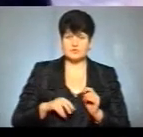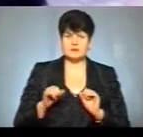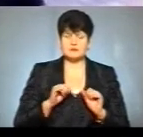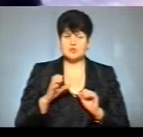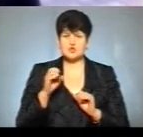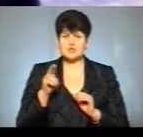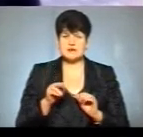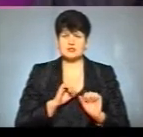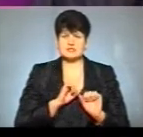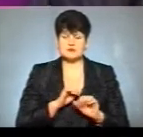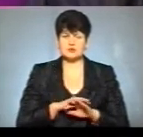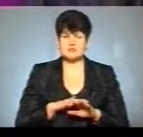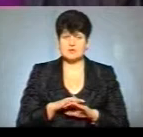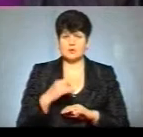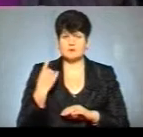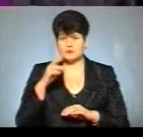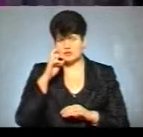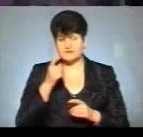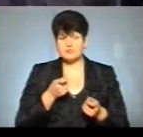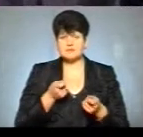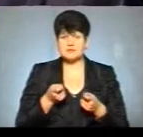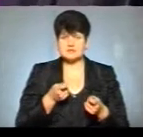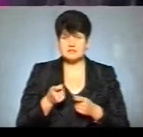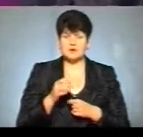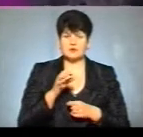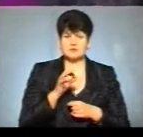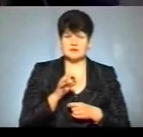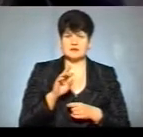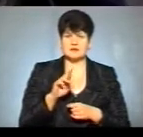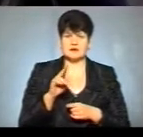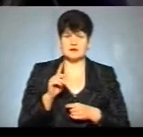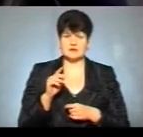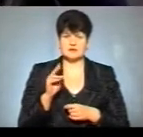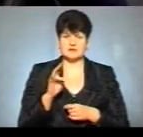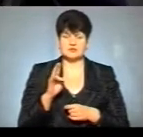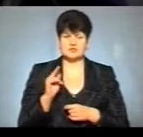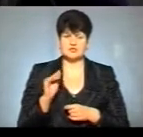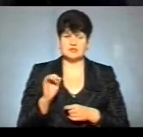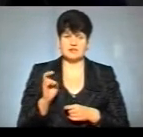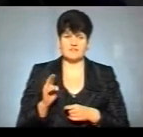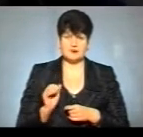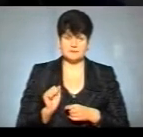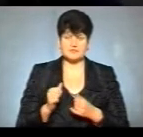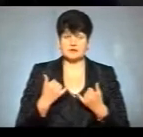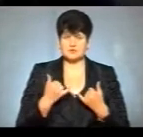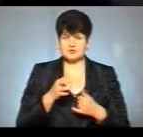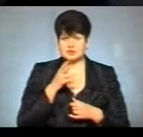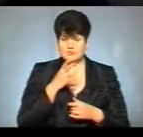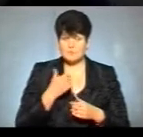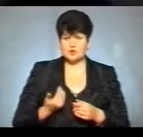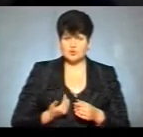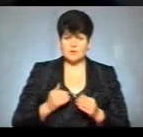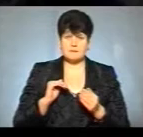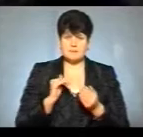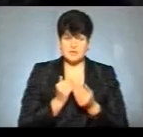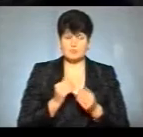соціального захисту населення обласної державної адміністрації Оксана Єльчиєва. На даний час, якщо ми кажемо по прожитковому мінімуму